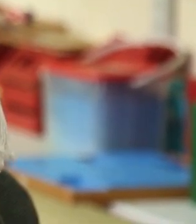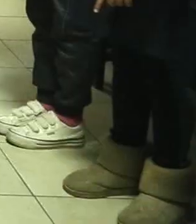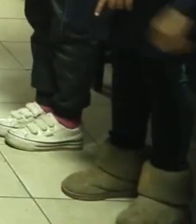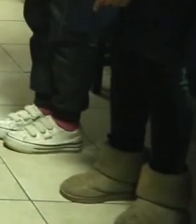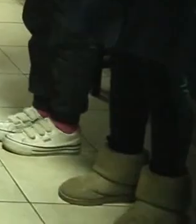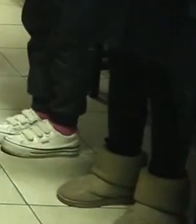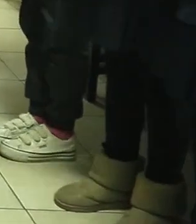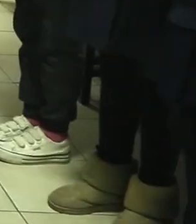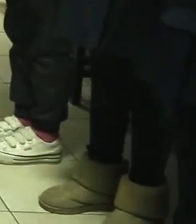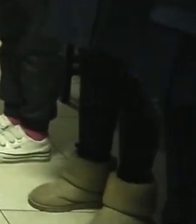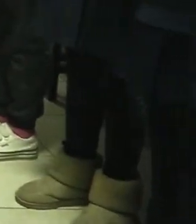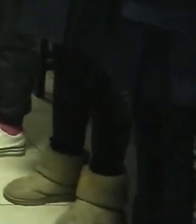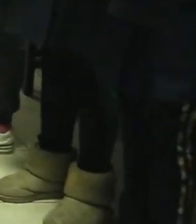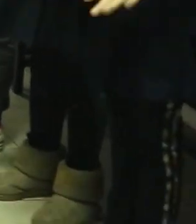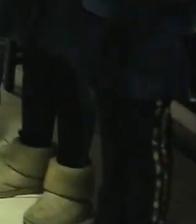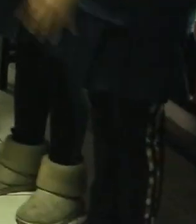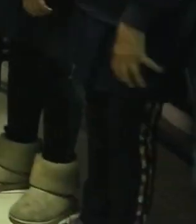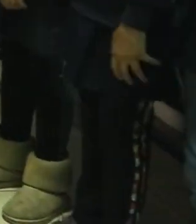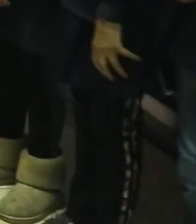الصم.